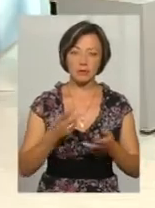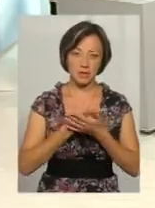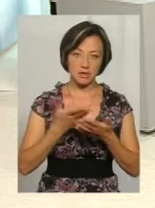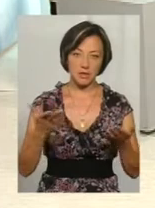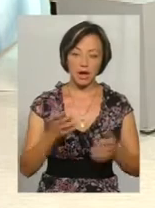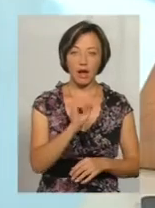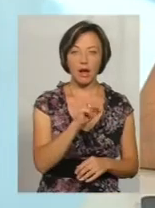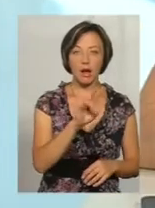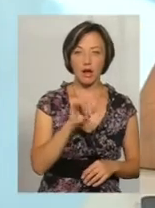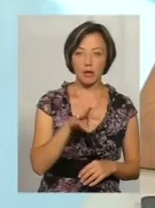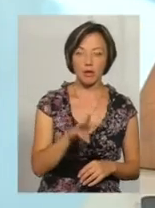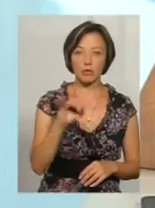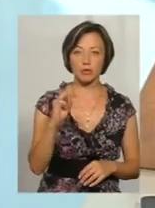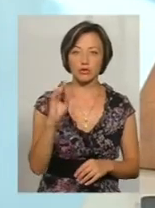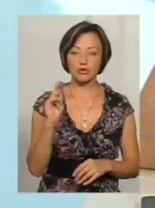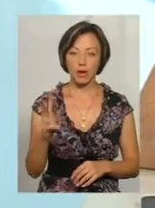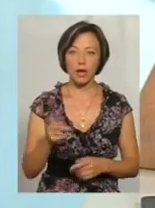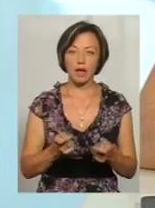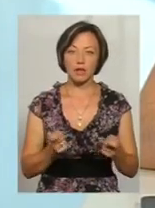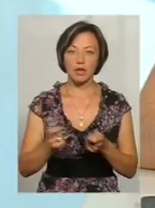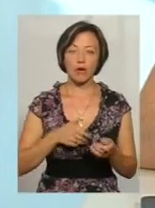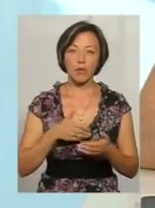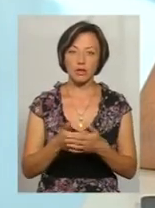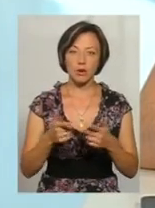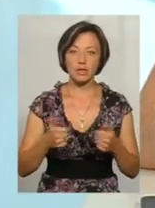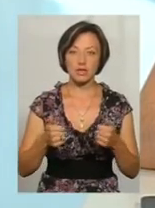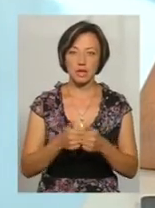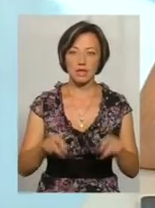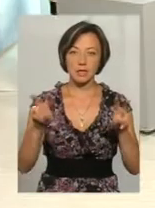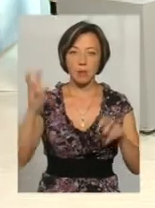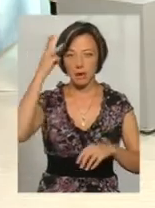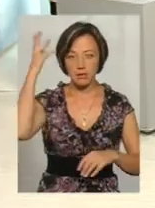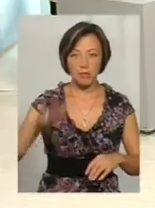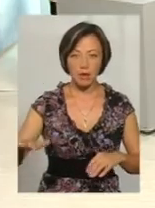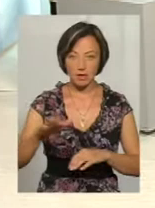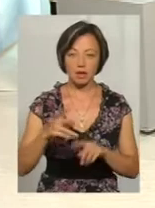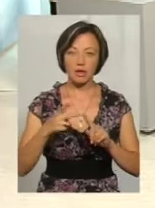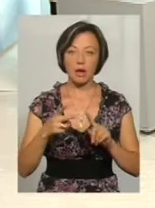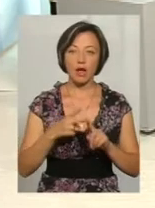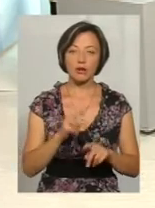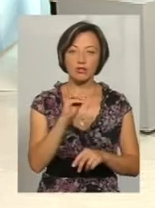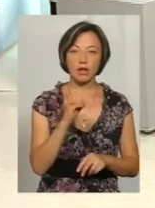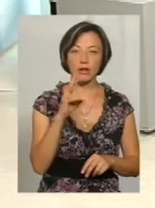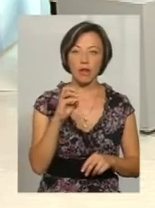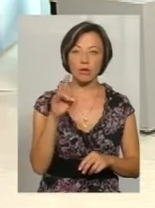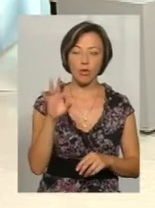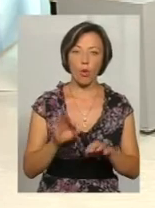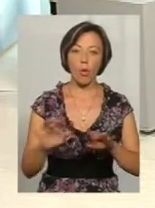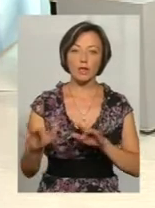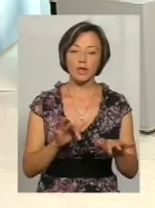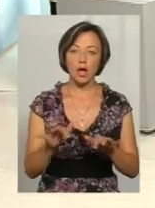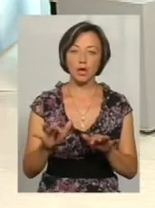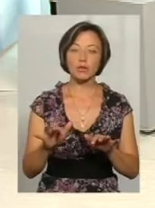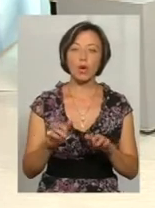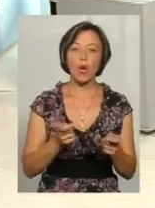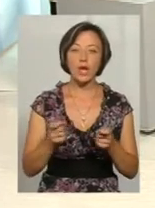Алін Міщук, керівник громадської організації «Хмельницький Майдан». Доброго дня. Дякую, добрий день. Та Олег Черненко, координатор руху «Чесно» в Хмельницькій області. Доброго